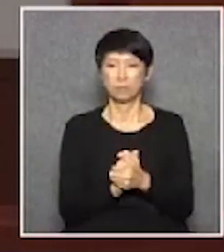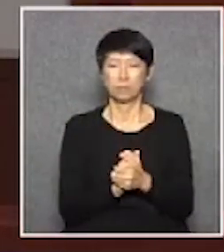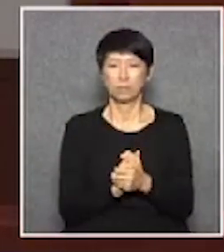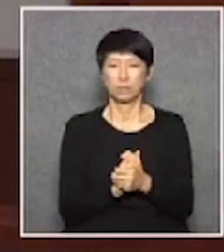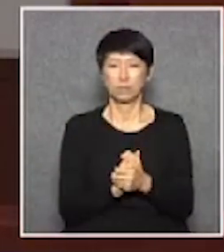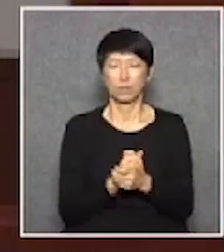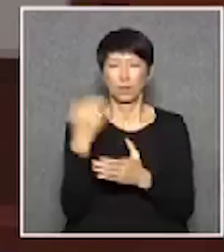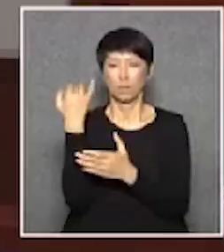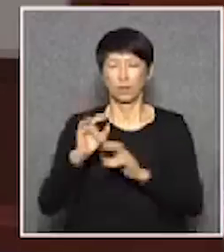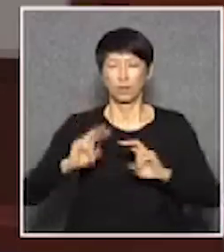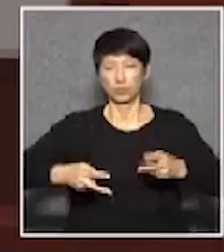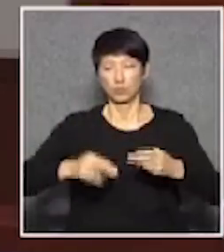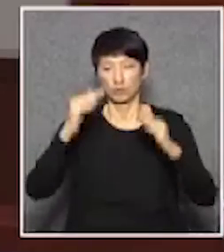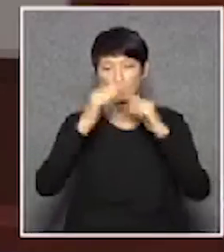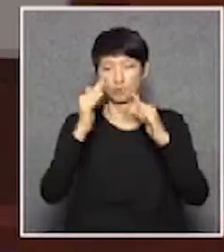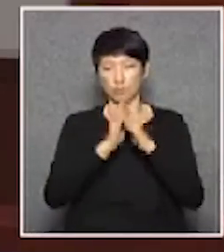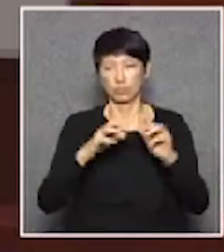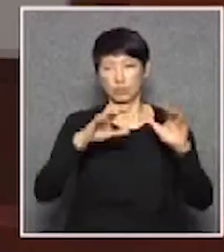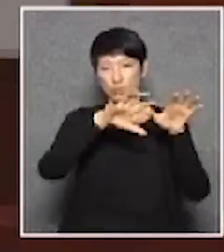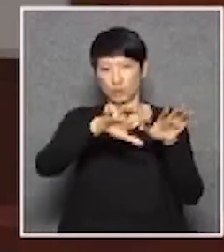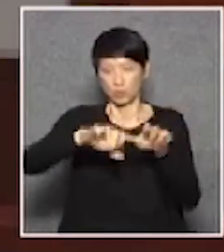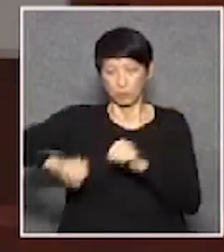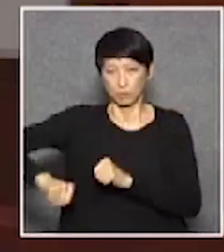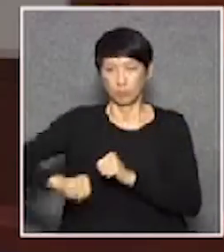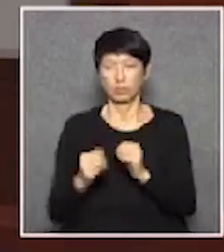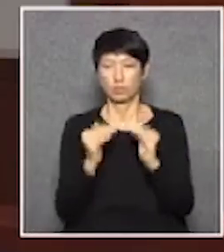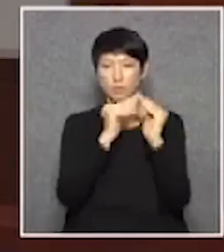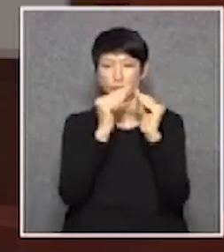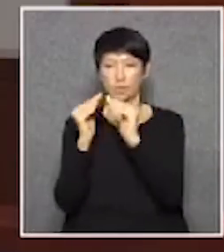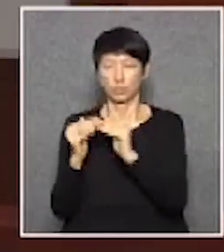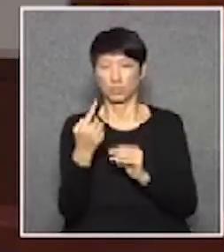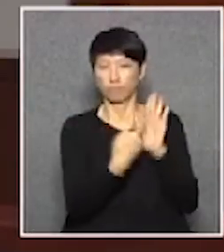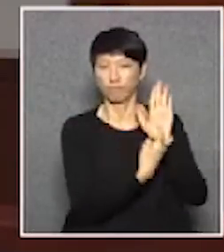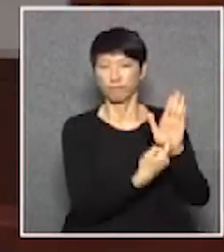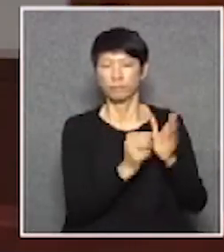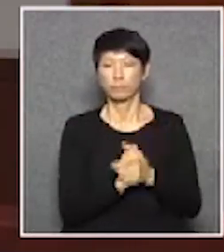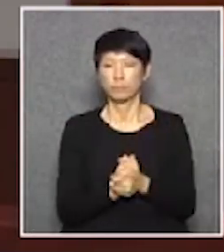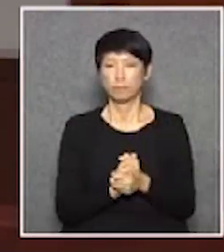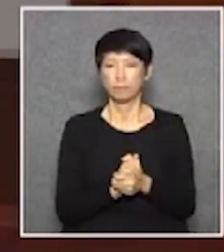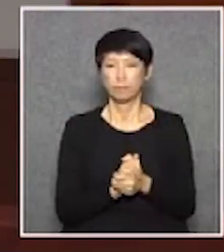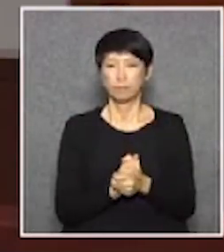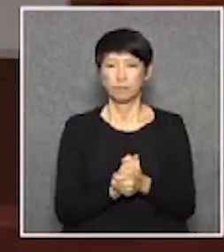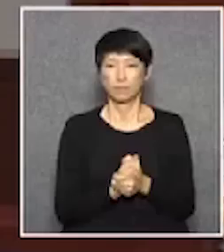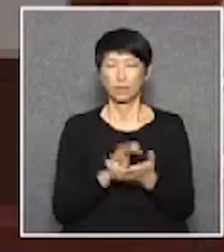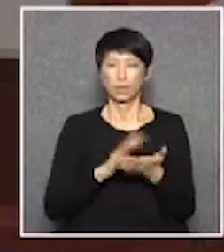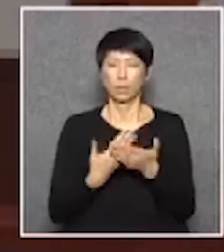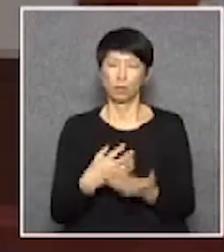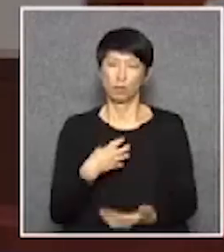反对这个发展局清拆村屋僭建、这个是一个例子，是不是？但我觉